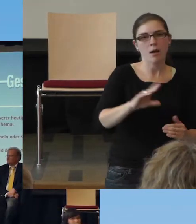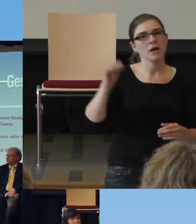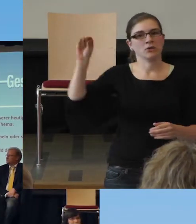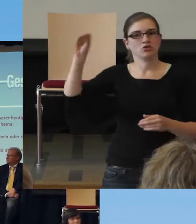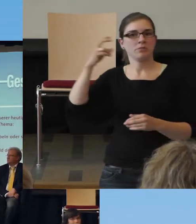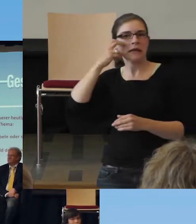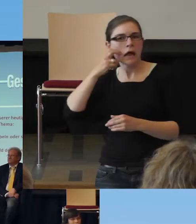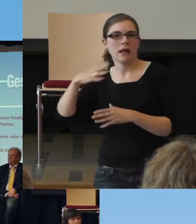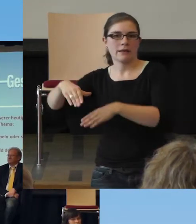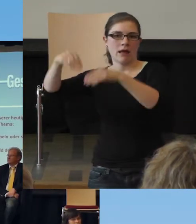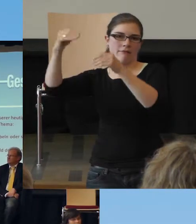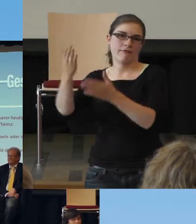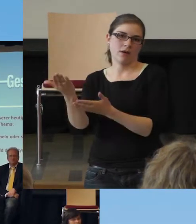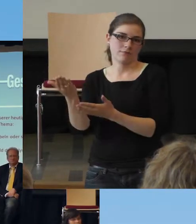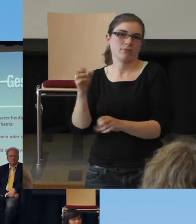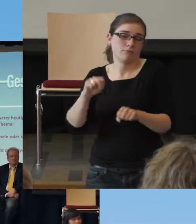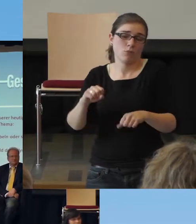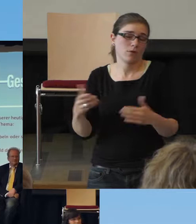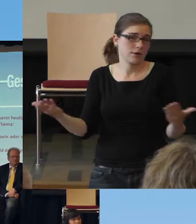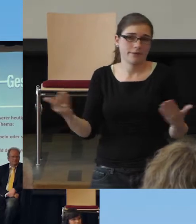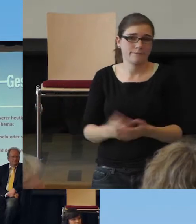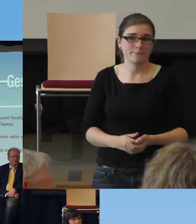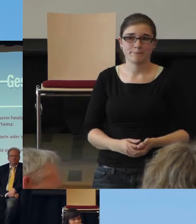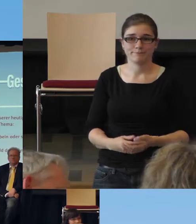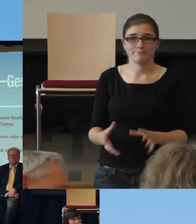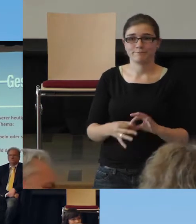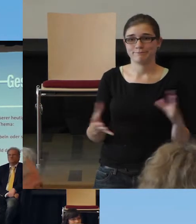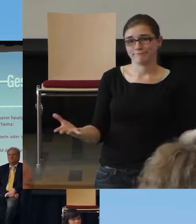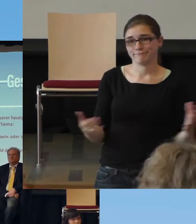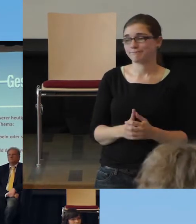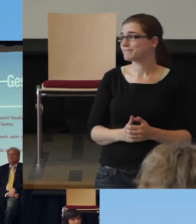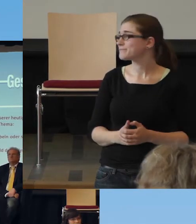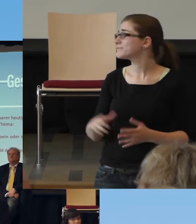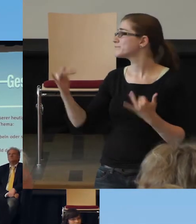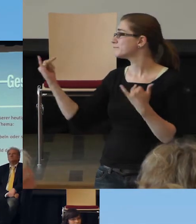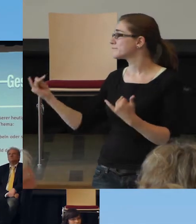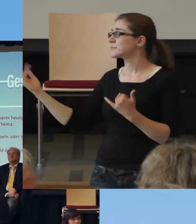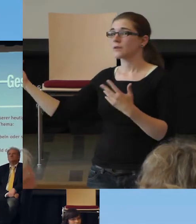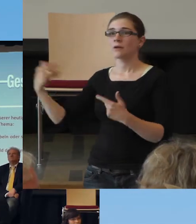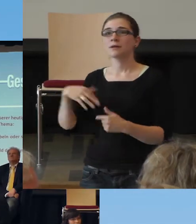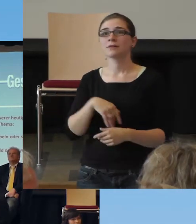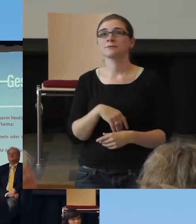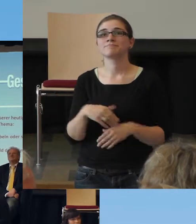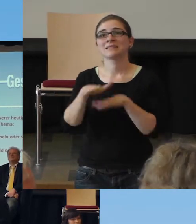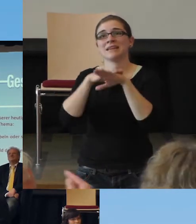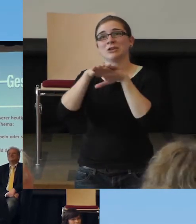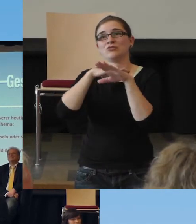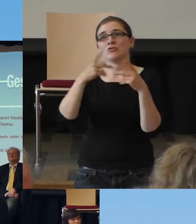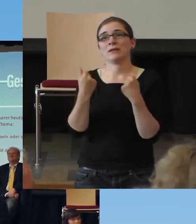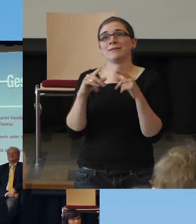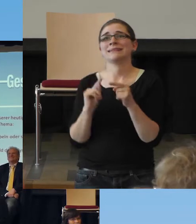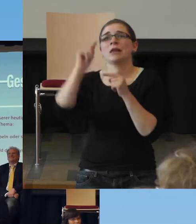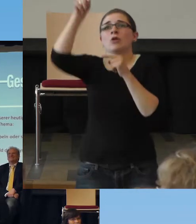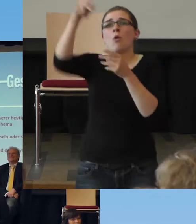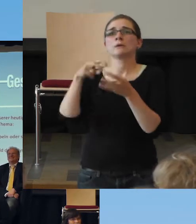Ja herzlichen Dank allen die diese vielen Fragen gestellt haben entschuldigen möchte ich mich bei den Herrschaften oben auf der Empore ich habe es leider nicht hoch